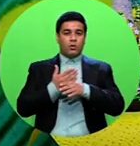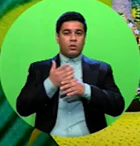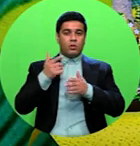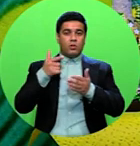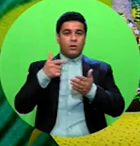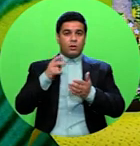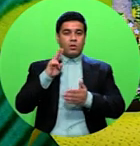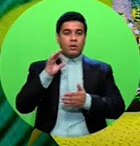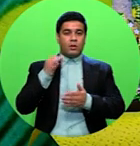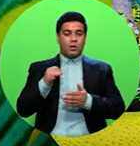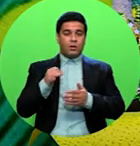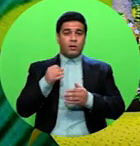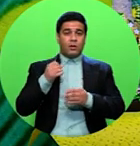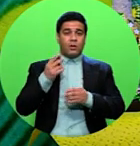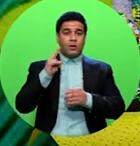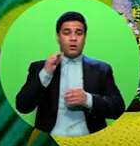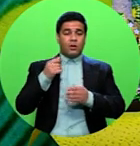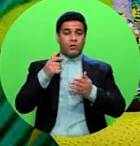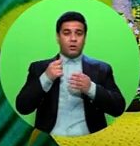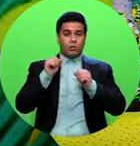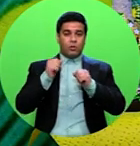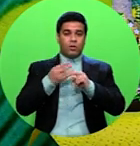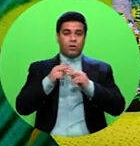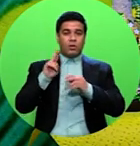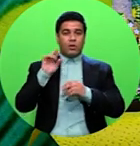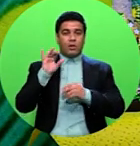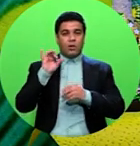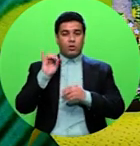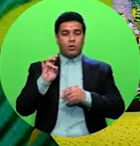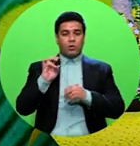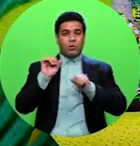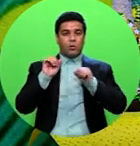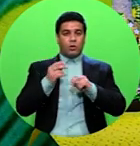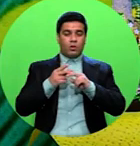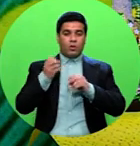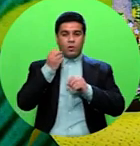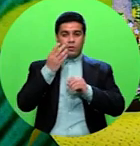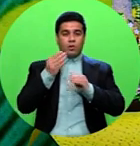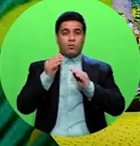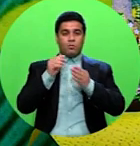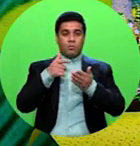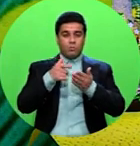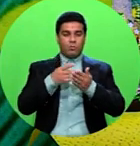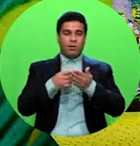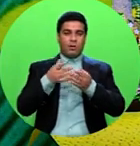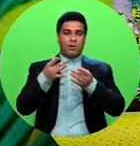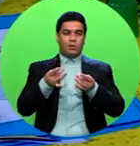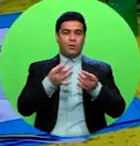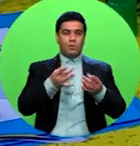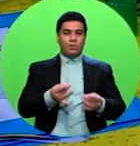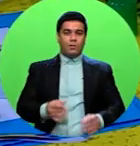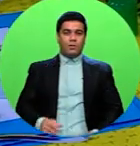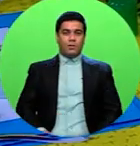клей-пистолета. Клей-пистолет можно наносить на картон, а можно наносить на цветы.